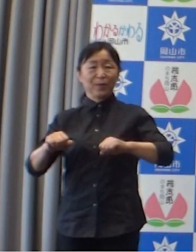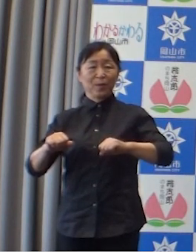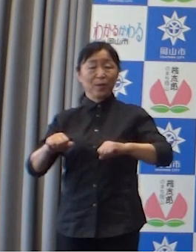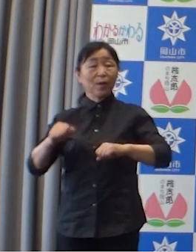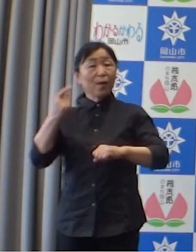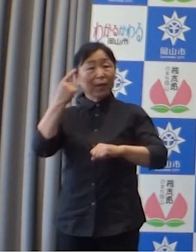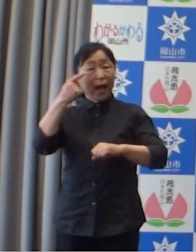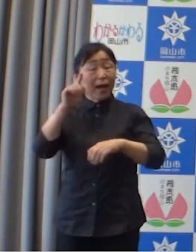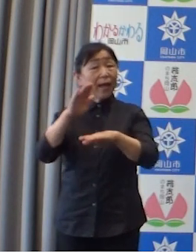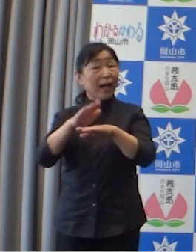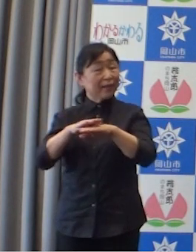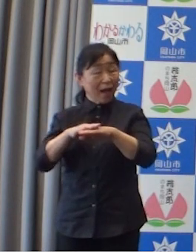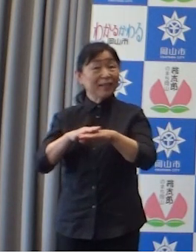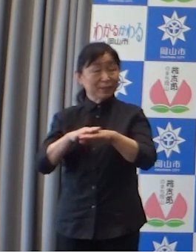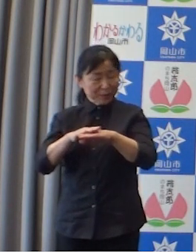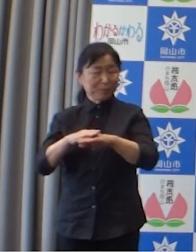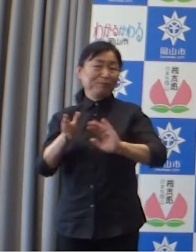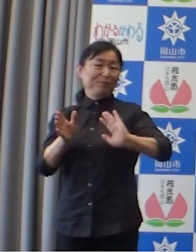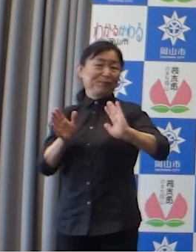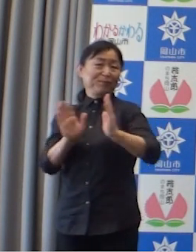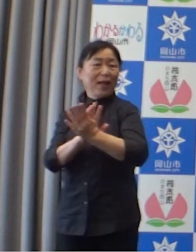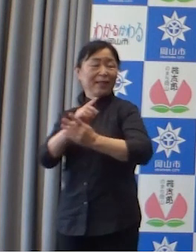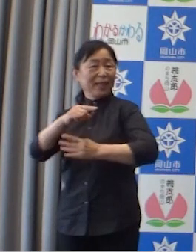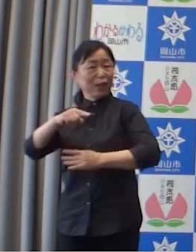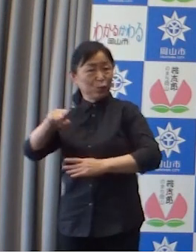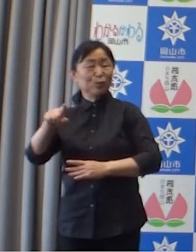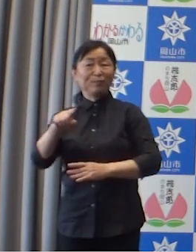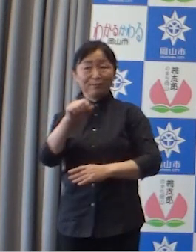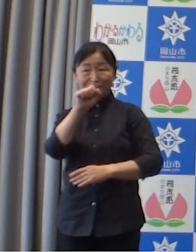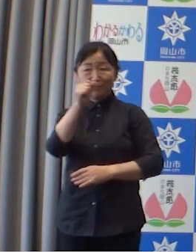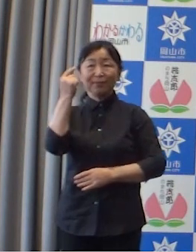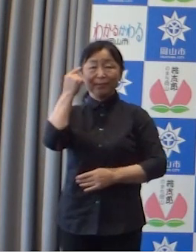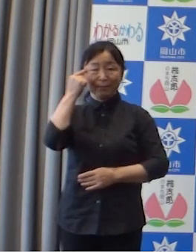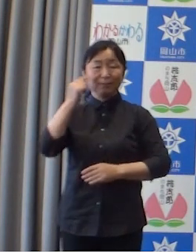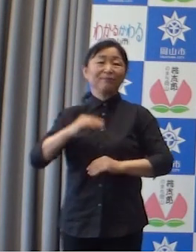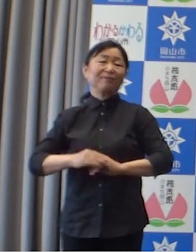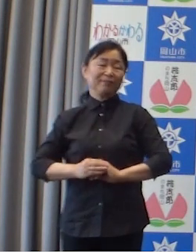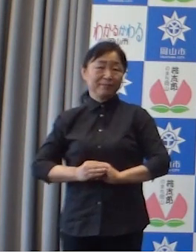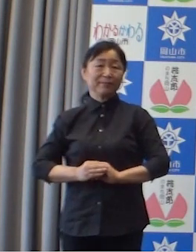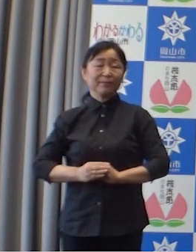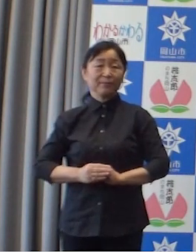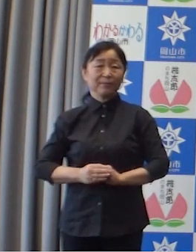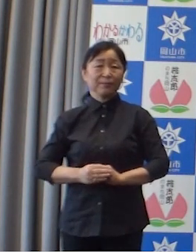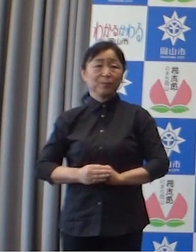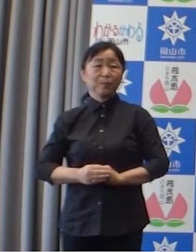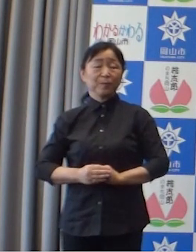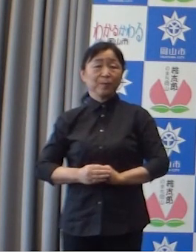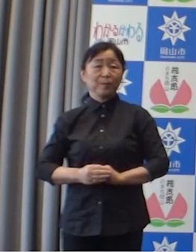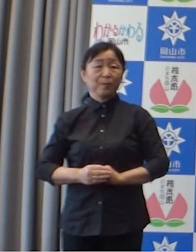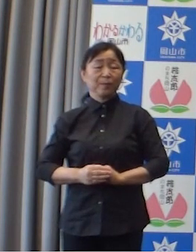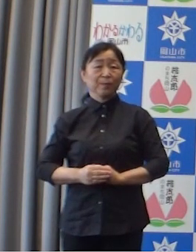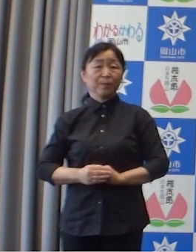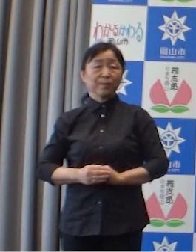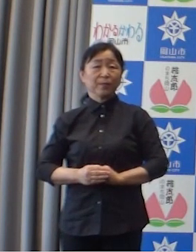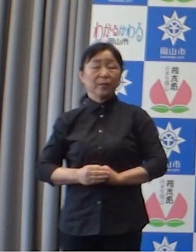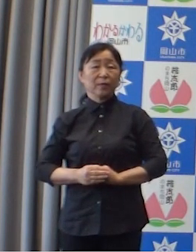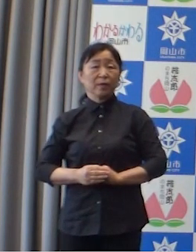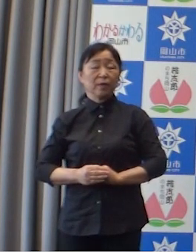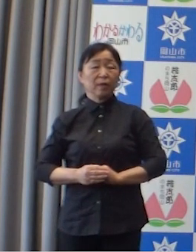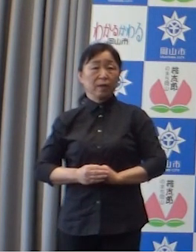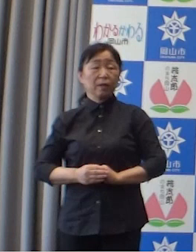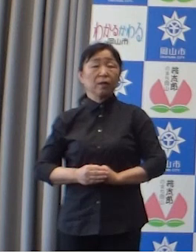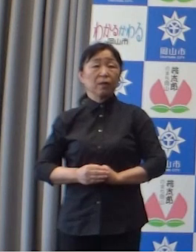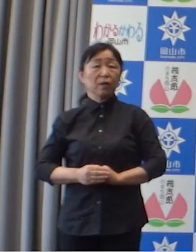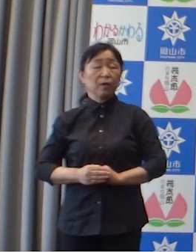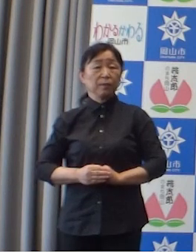思考に変えていったらどうだろうかというように思ってるんです。ちなみにちょっとそも